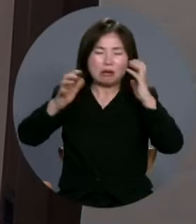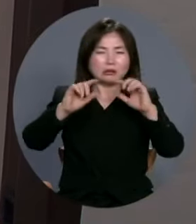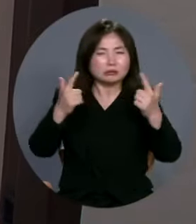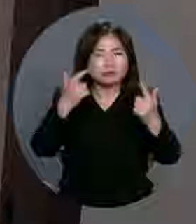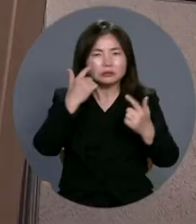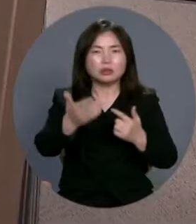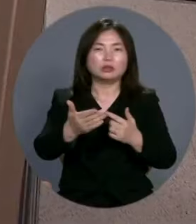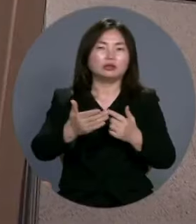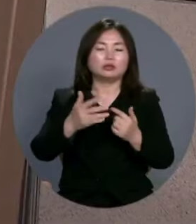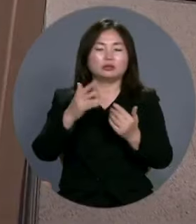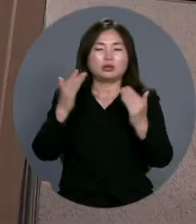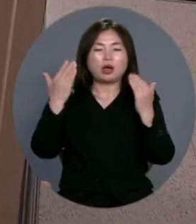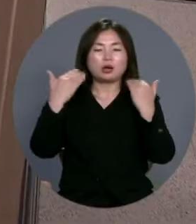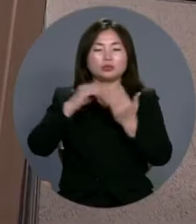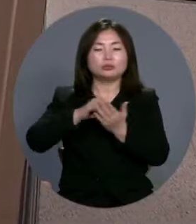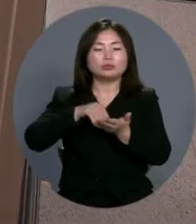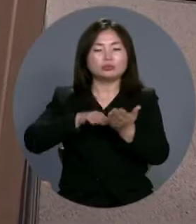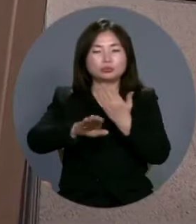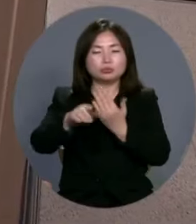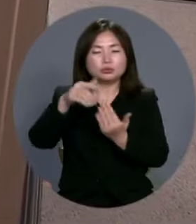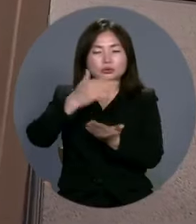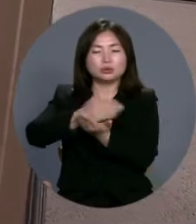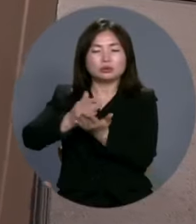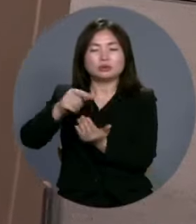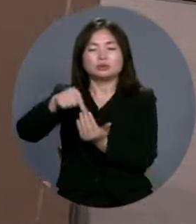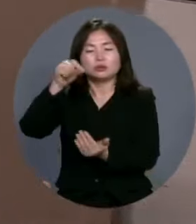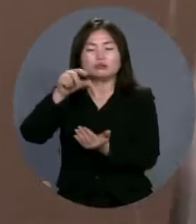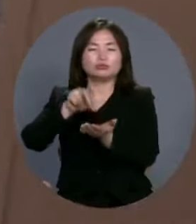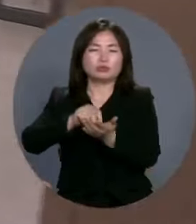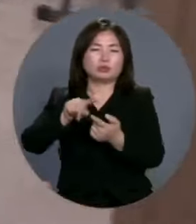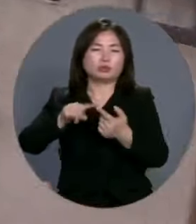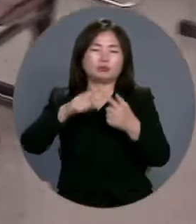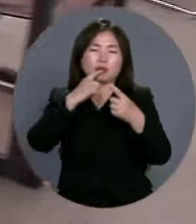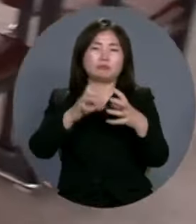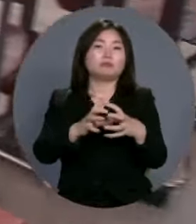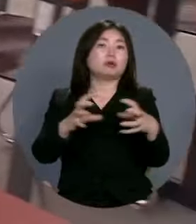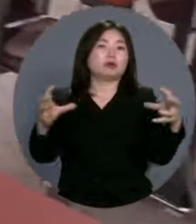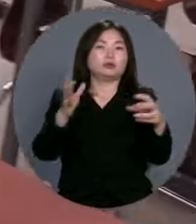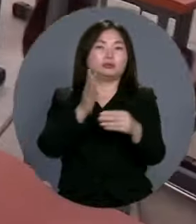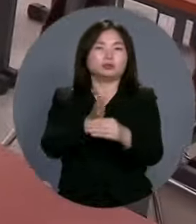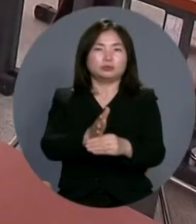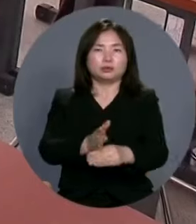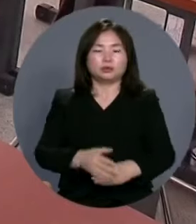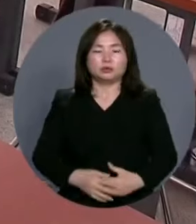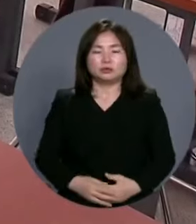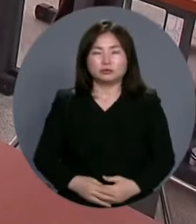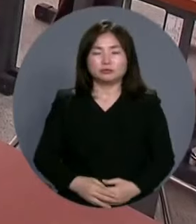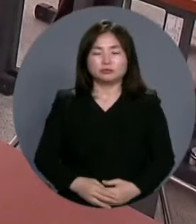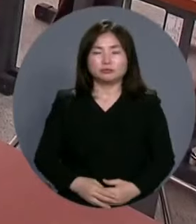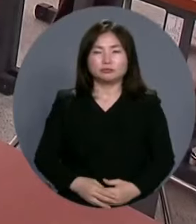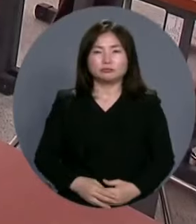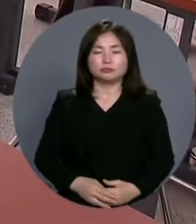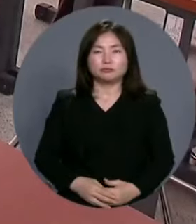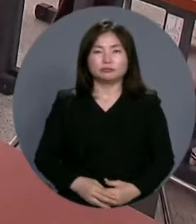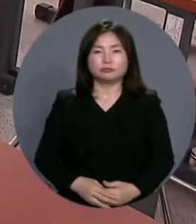아닌지 무전공 선발 확대를 둘러싼 우려의 목소리가 높습니다. MBC 뉴스 박재영입니다.